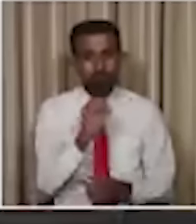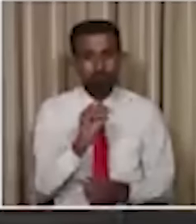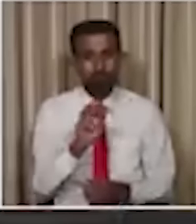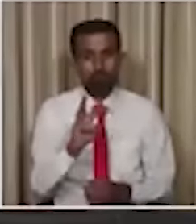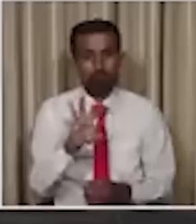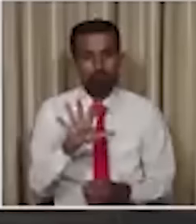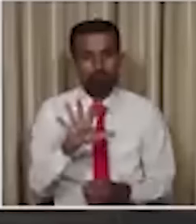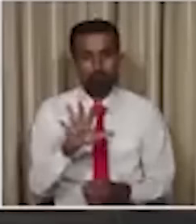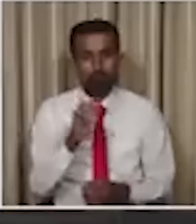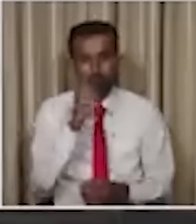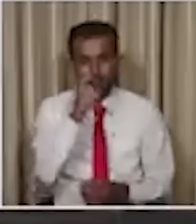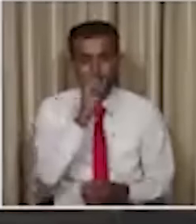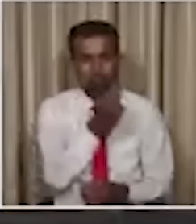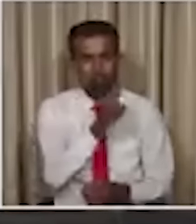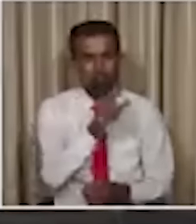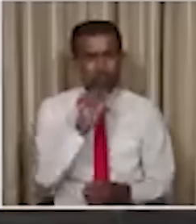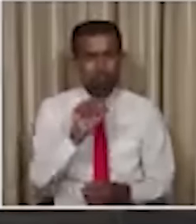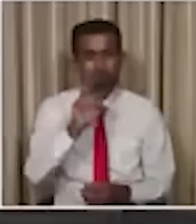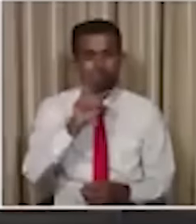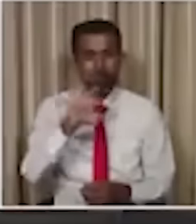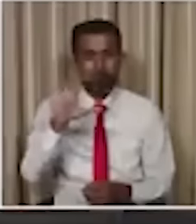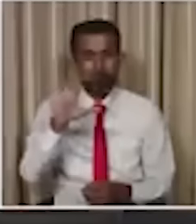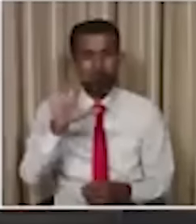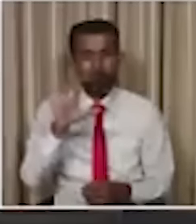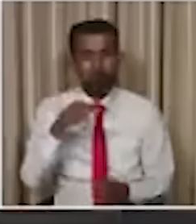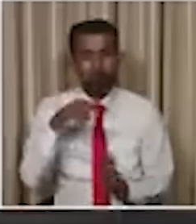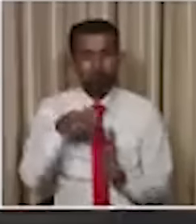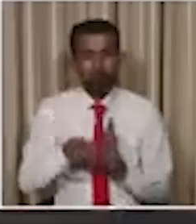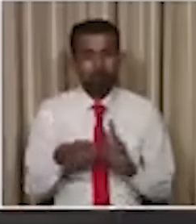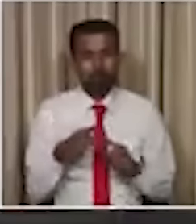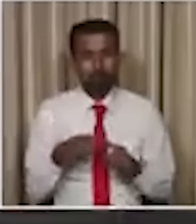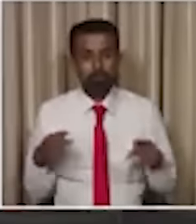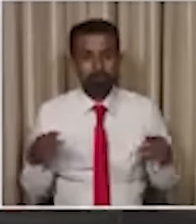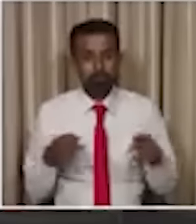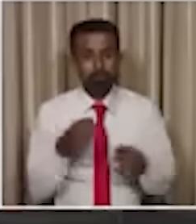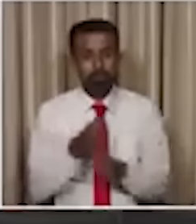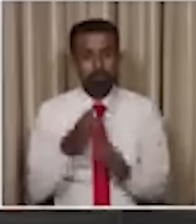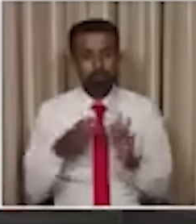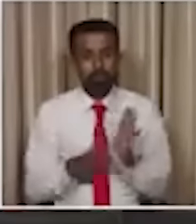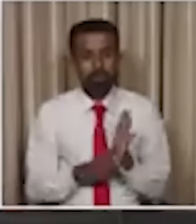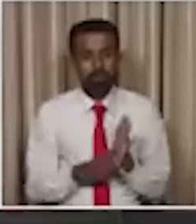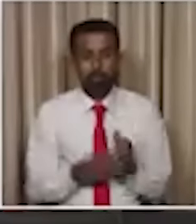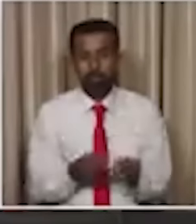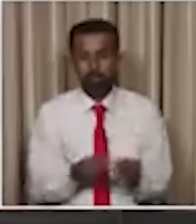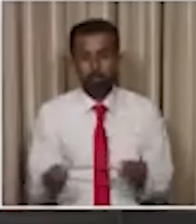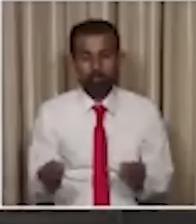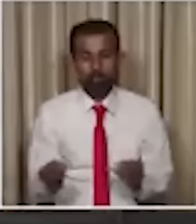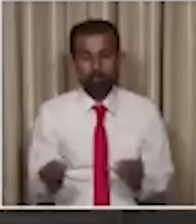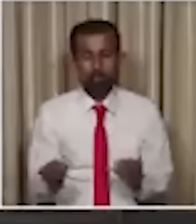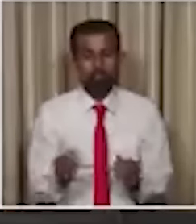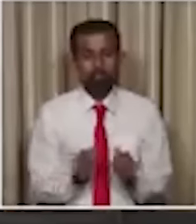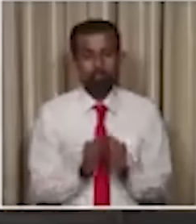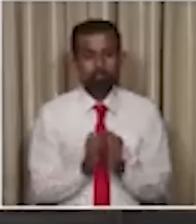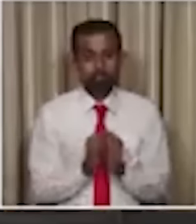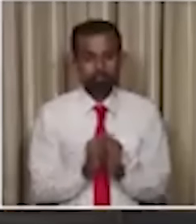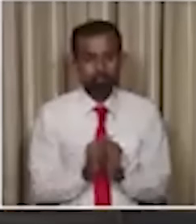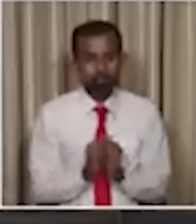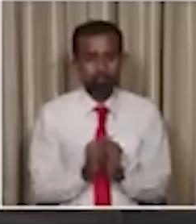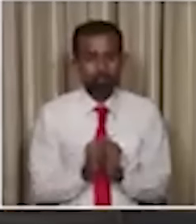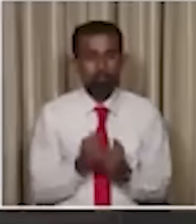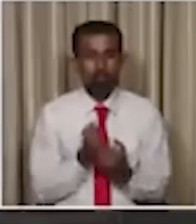5:35 එනම් අලුයම 12:35 පමණ දක්ෂිණ අධිවේගී මාර්ගයේ ගැලනිගම පියුසුම අසලදී එහි රාජකාරී